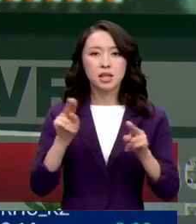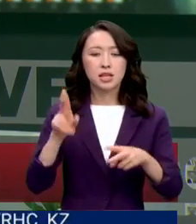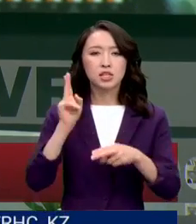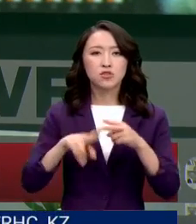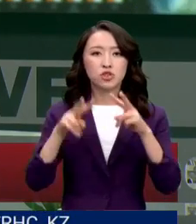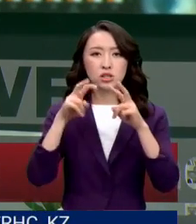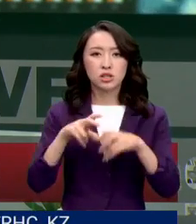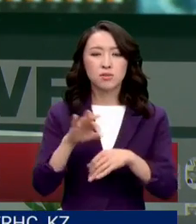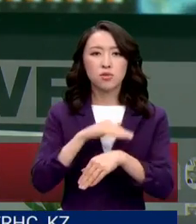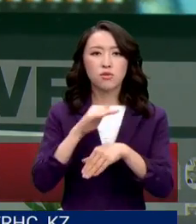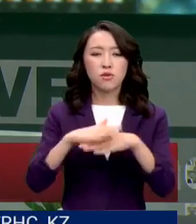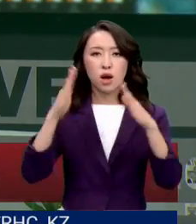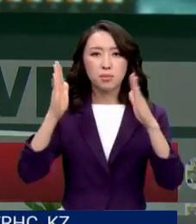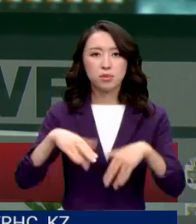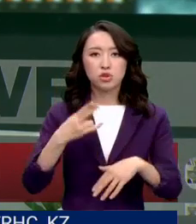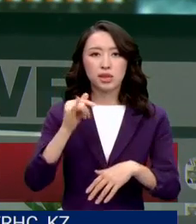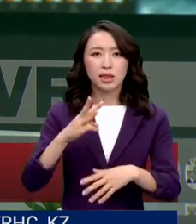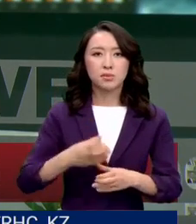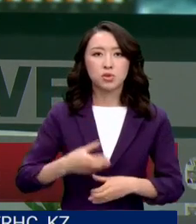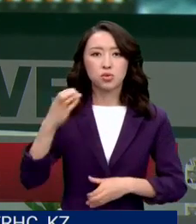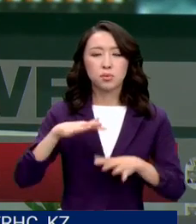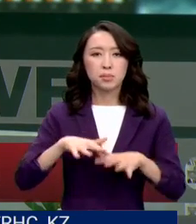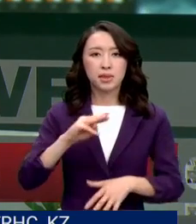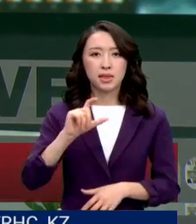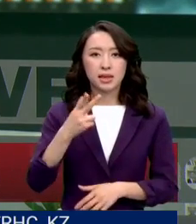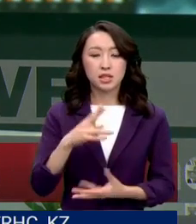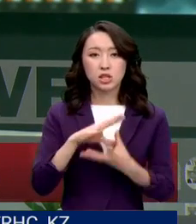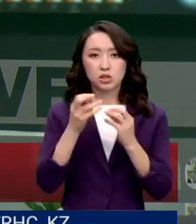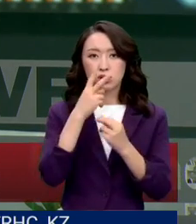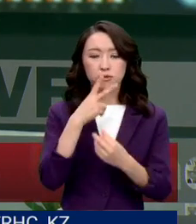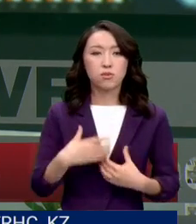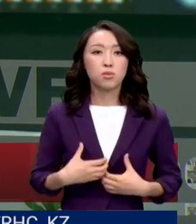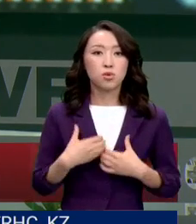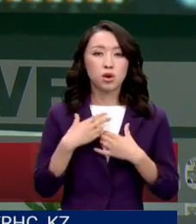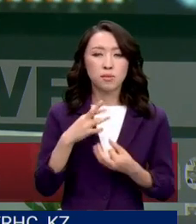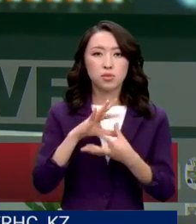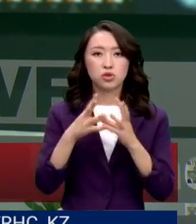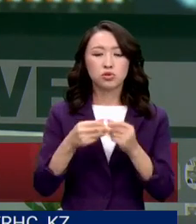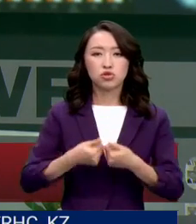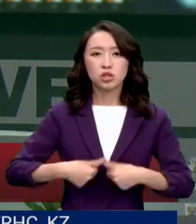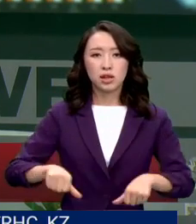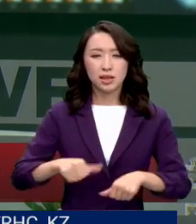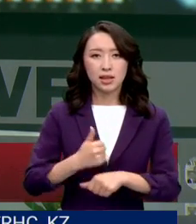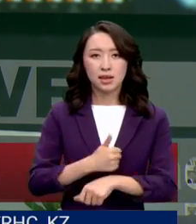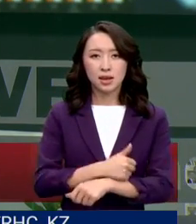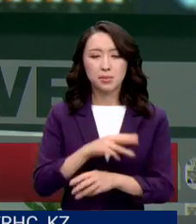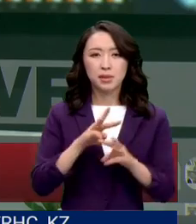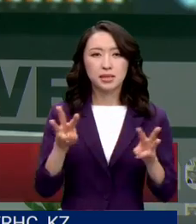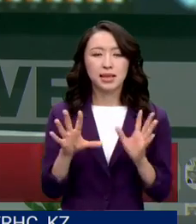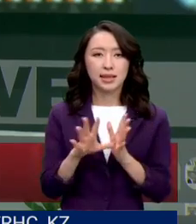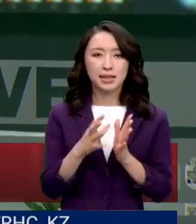расследование по факту обрушения дымовой трубы на местный ТЭЦ. Результаты пугающие. По заключению членов комиссии Министерства